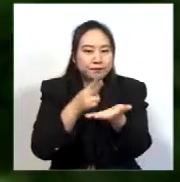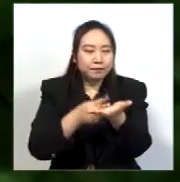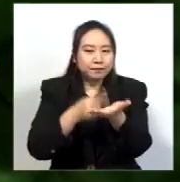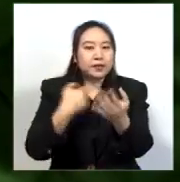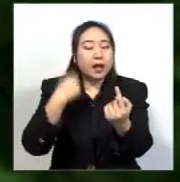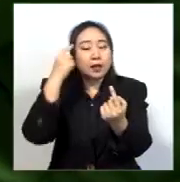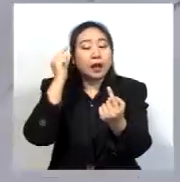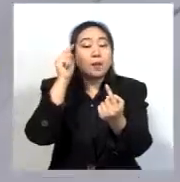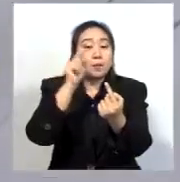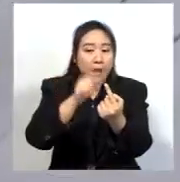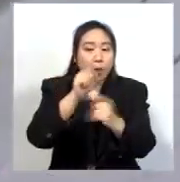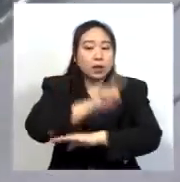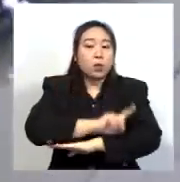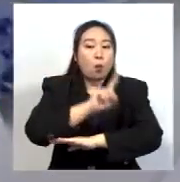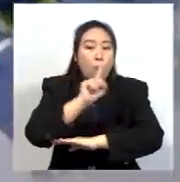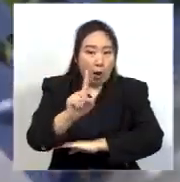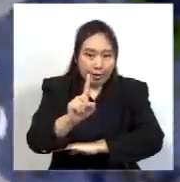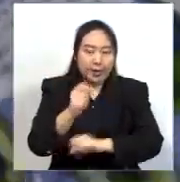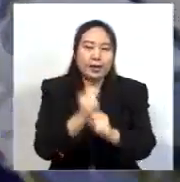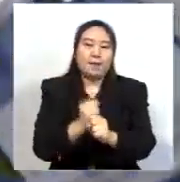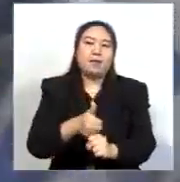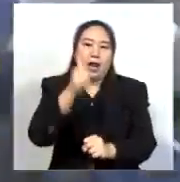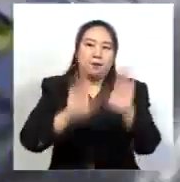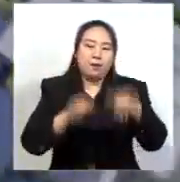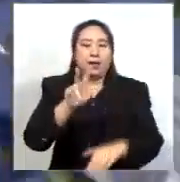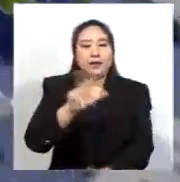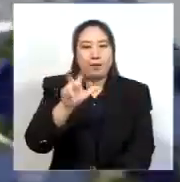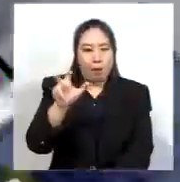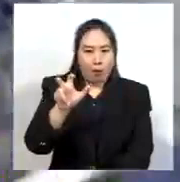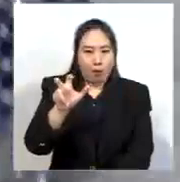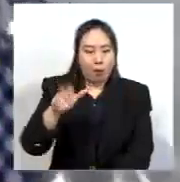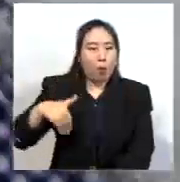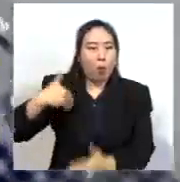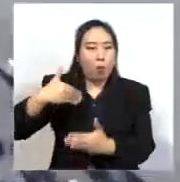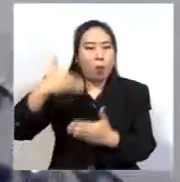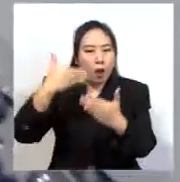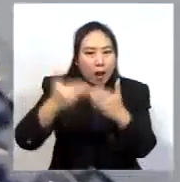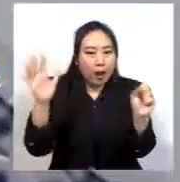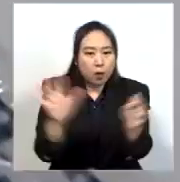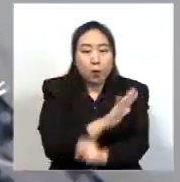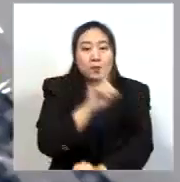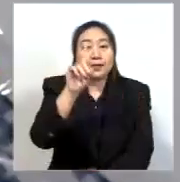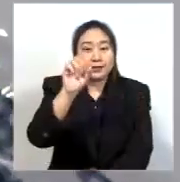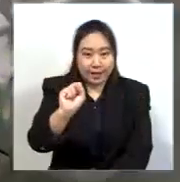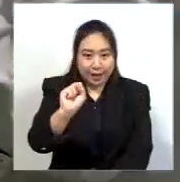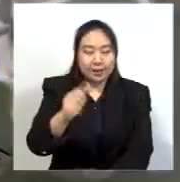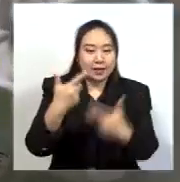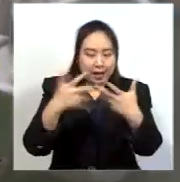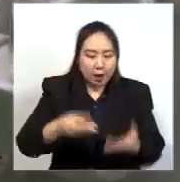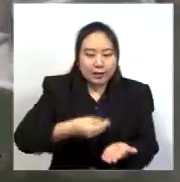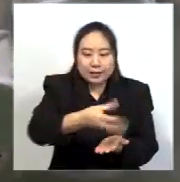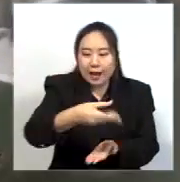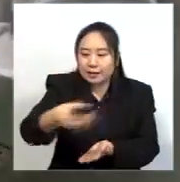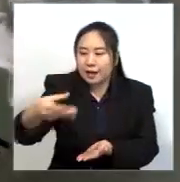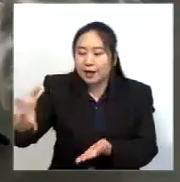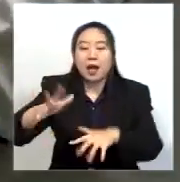ขาตั้งเป้าเอาไว้นะคะว่าแต่ละวันเนี่ยจะผลิตให้ได้ประมาณ300ชิ้นจนครบ 100,000 ชิ้นจากนั้นก็จะนำไปแจก